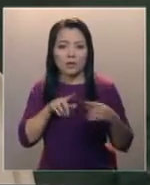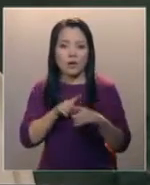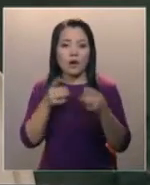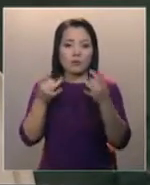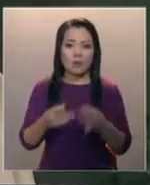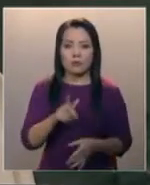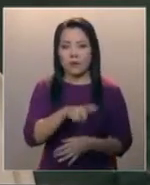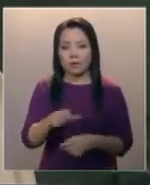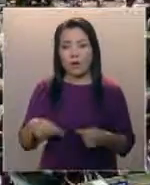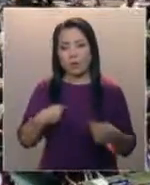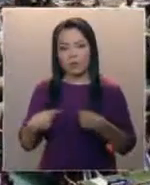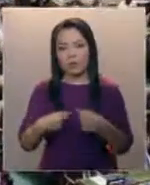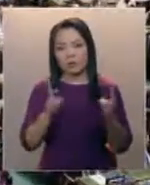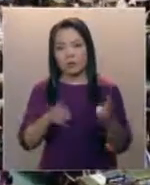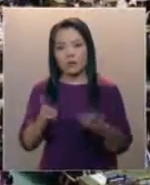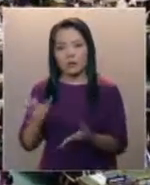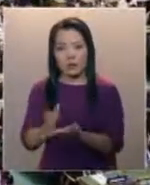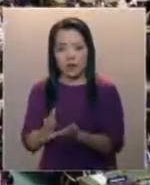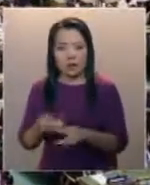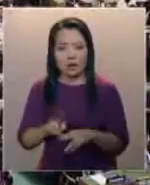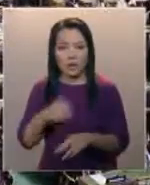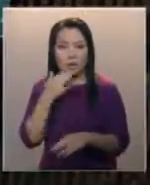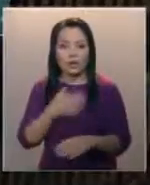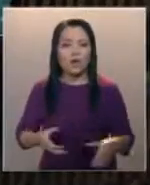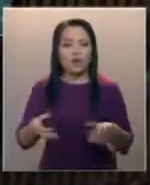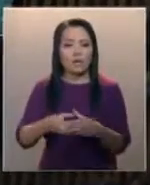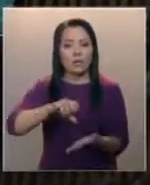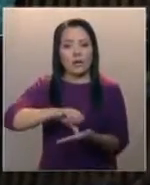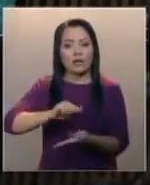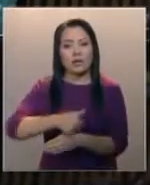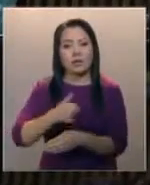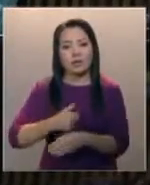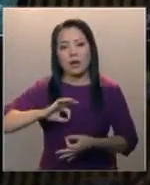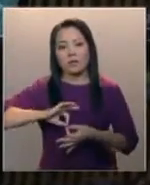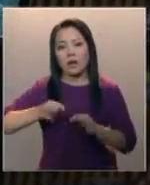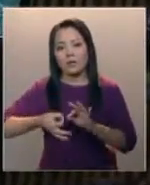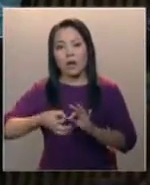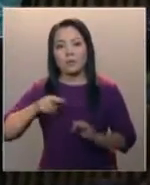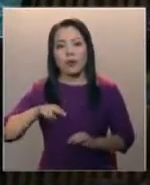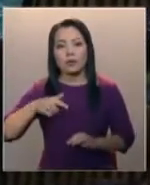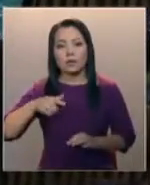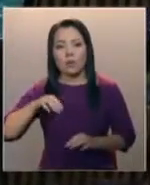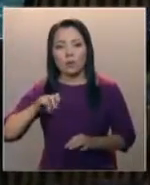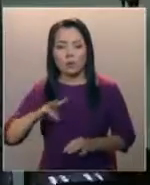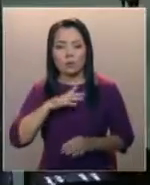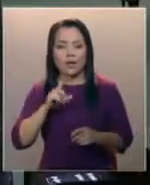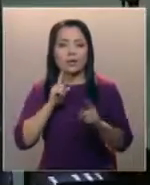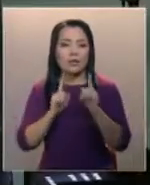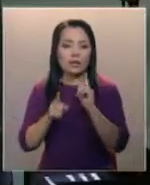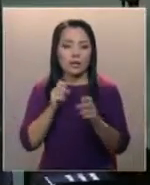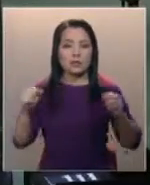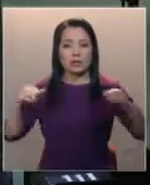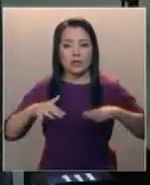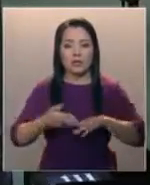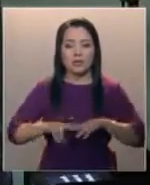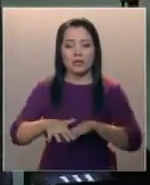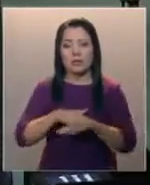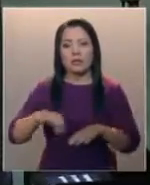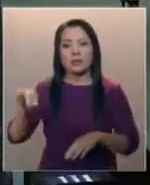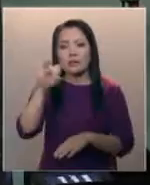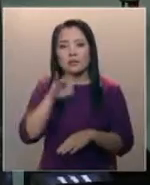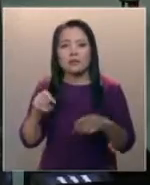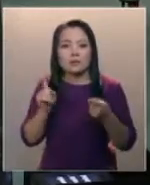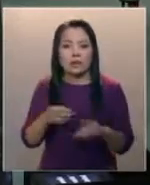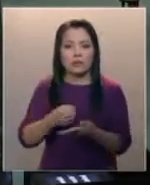қарапайым халық зардап шегеді. Біріккен Ұлттар Ұйымының бас хатшысы Пан Ги Мун бұл саммитті тарихи жиын деп атады. Қатысушылар алдында